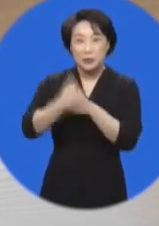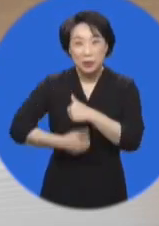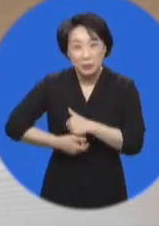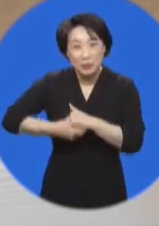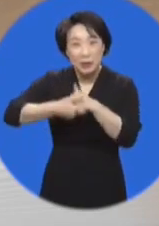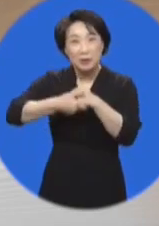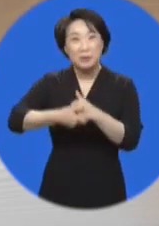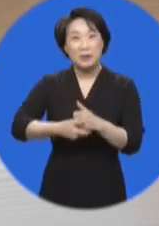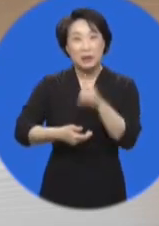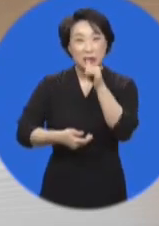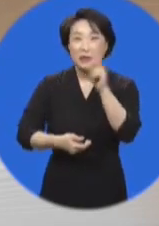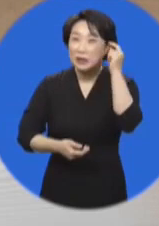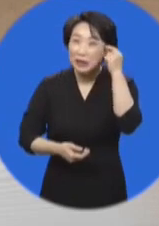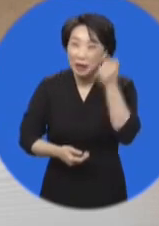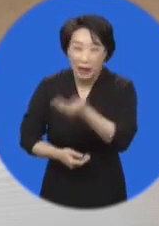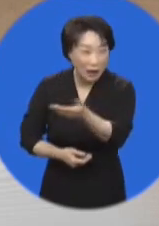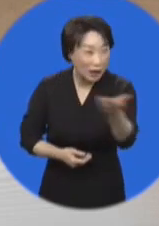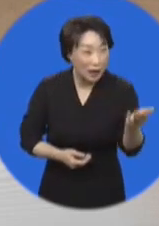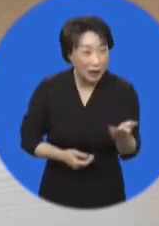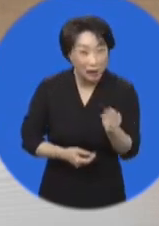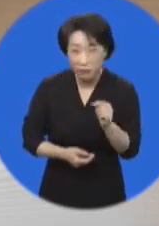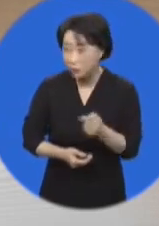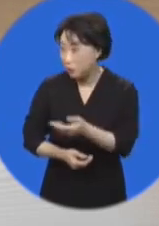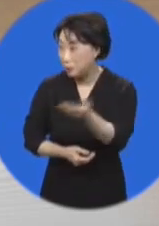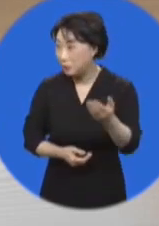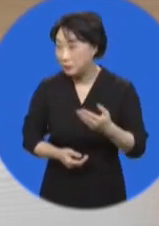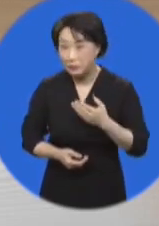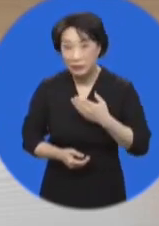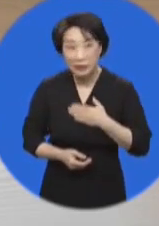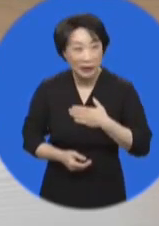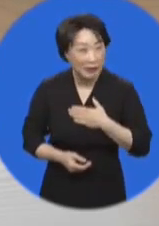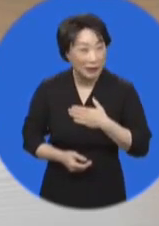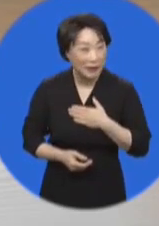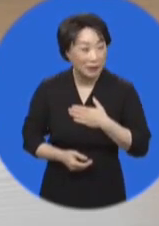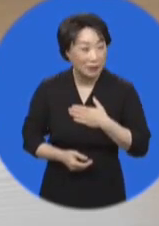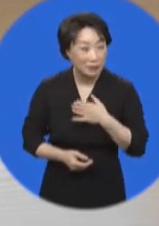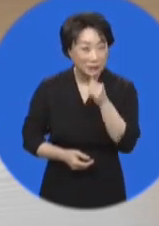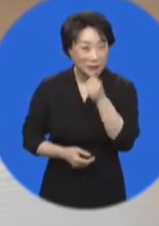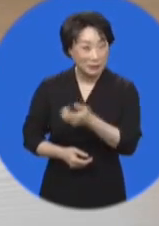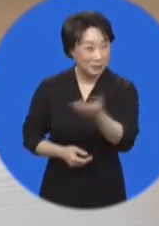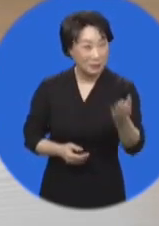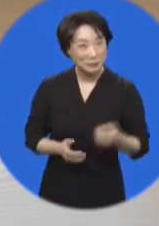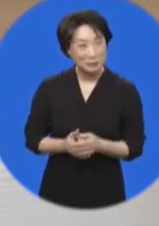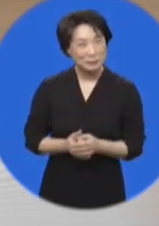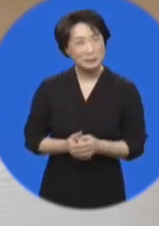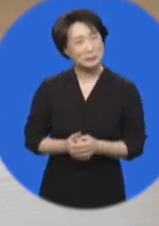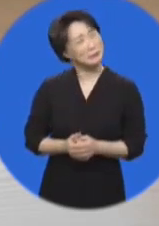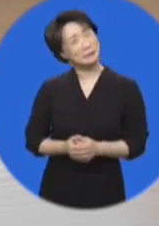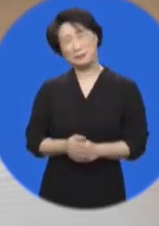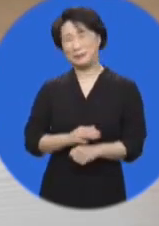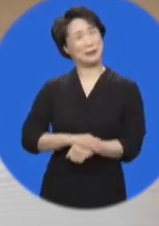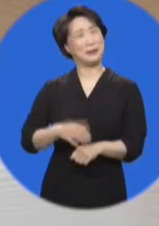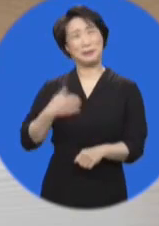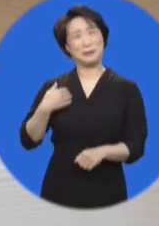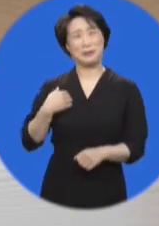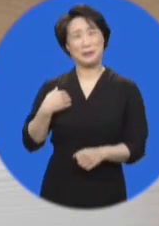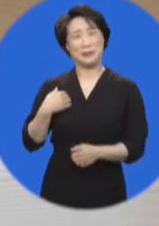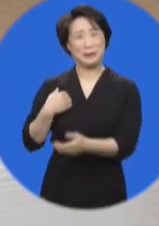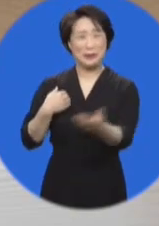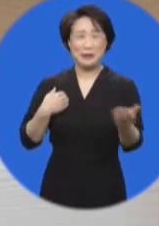섬김을 받고 있느냐에 대해서 참 잘 모르고